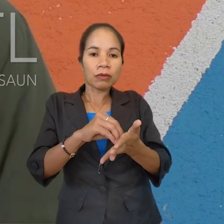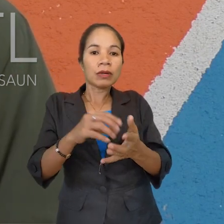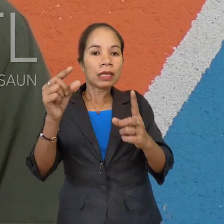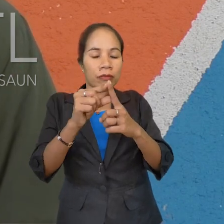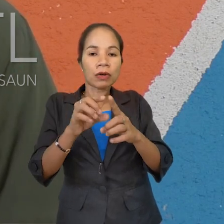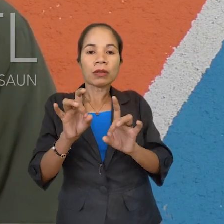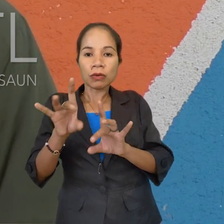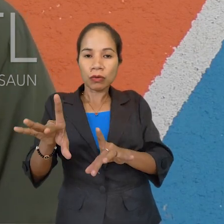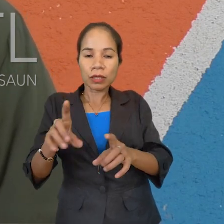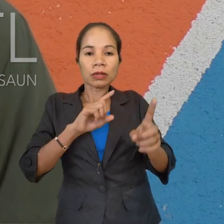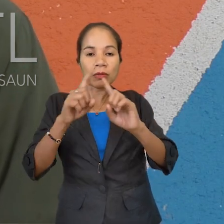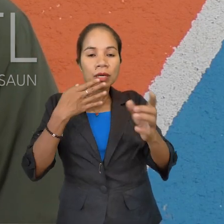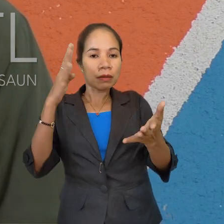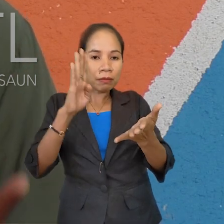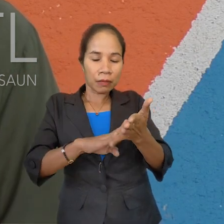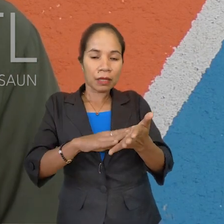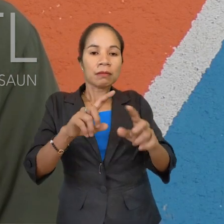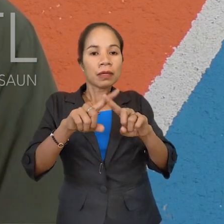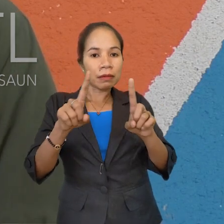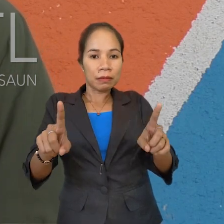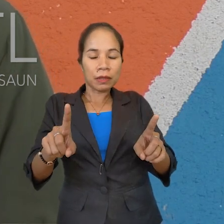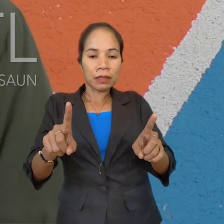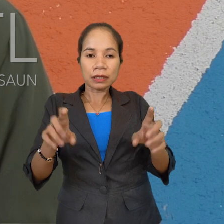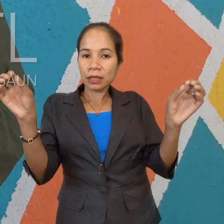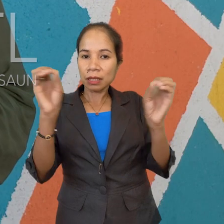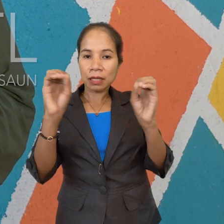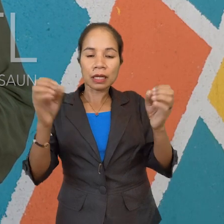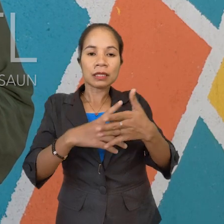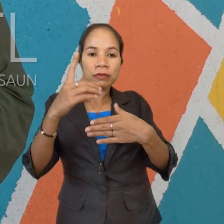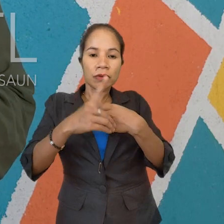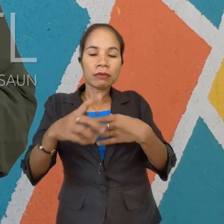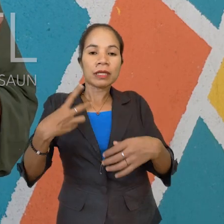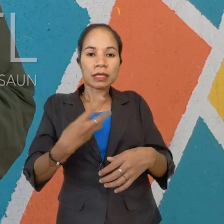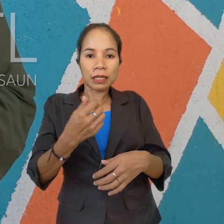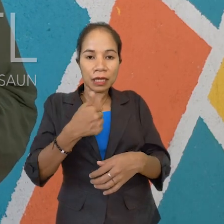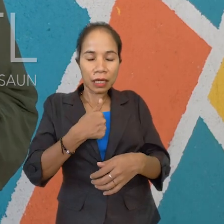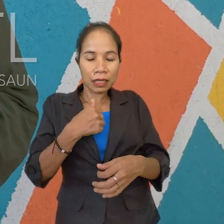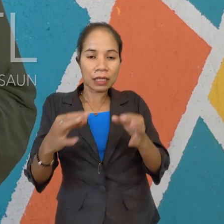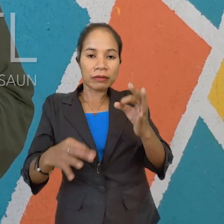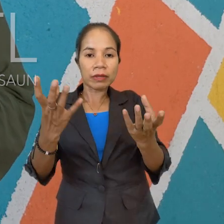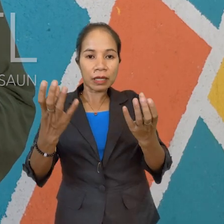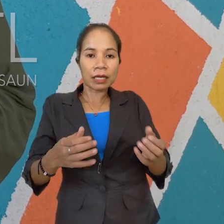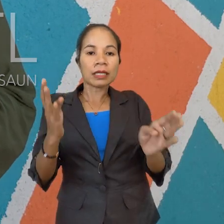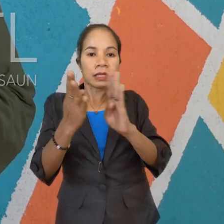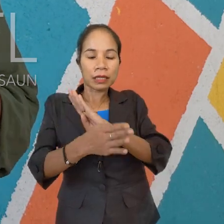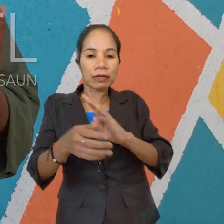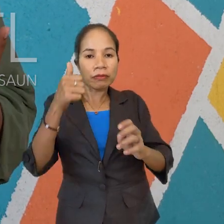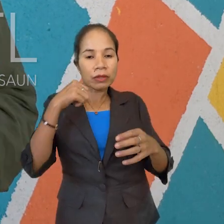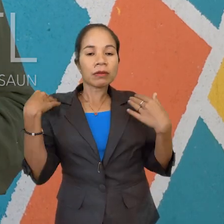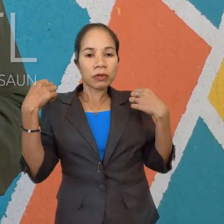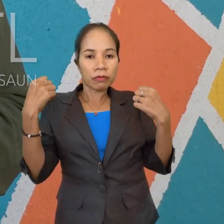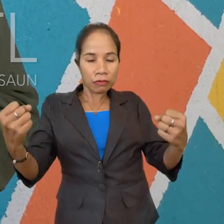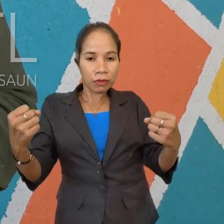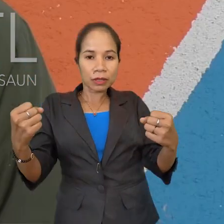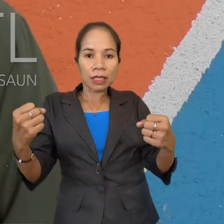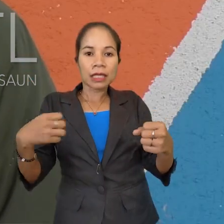hodi tau lifong odi ba malu no atu insulta malu ena ba tambe ita ne sei la desenvolve ita ne ang sei ita karak sai feto